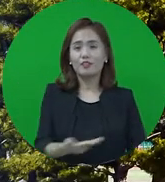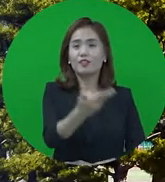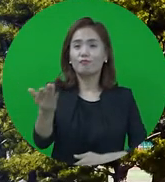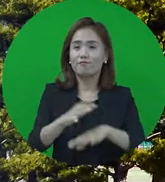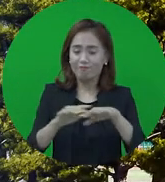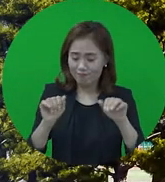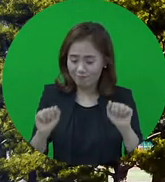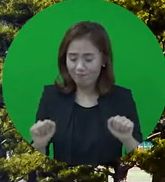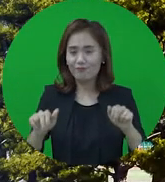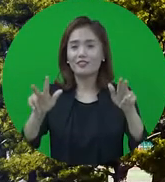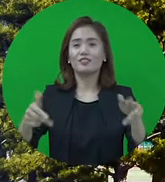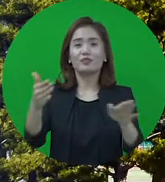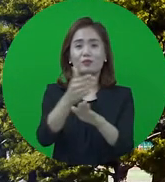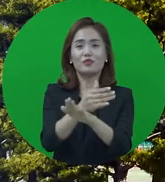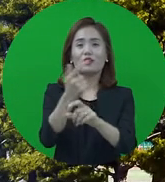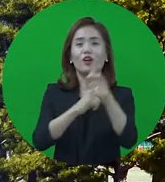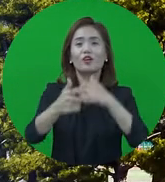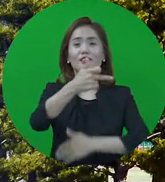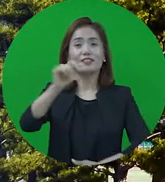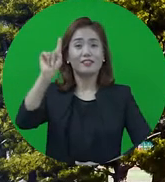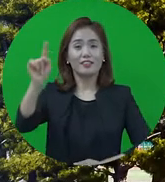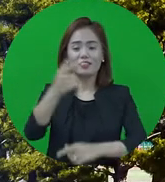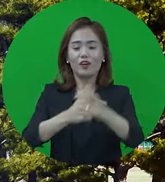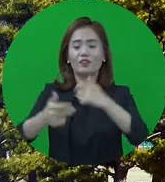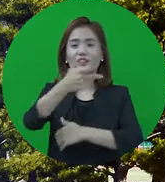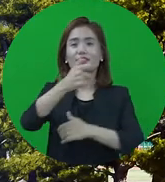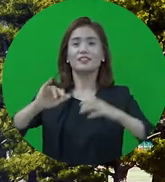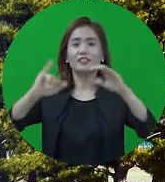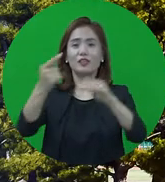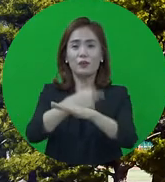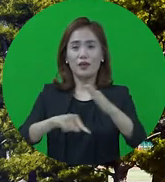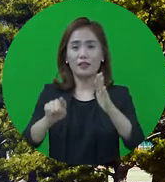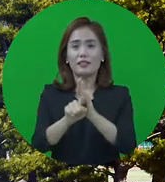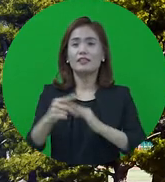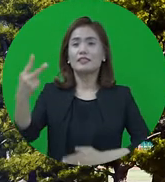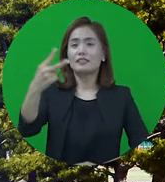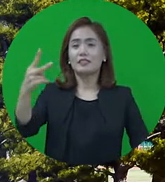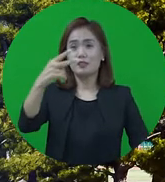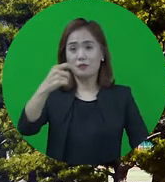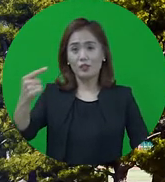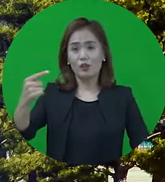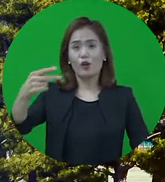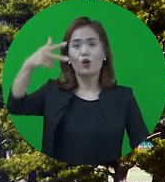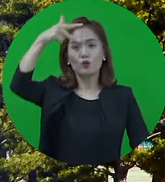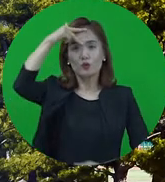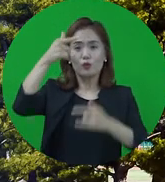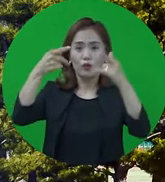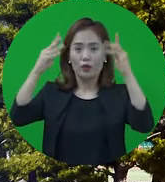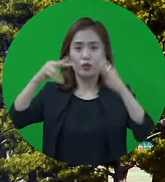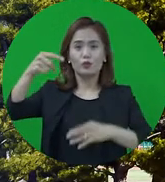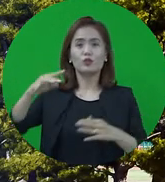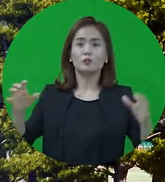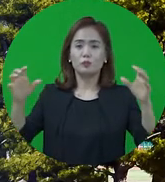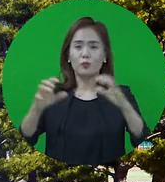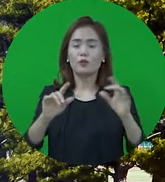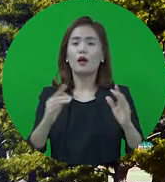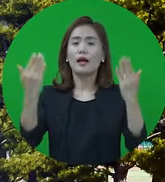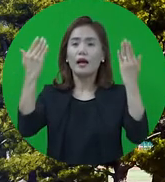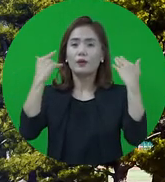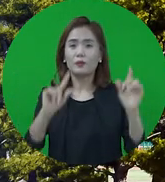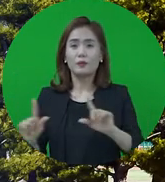수험생 여러분 안녕하세요. 지금부터 더 큰 내일, 더 큰 세상을 위한 2021학년도 조선대학교